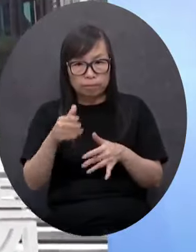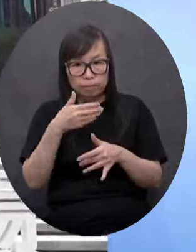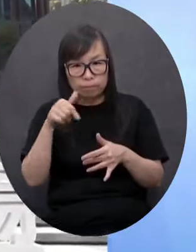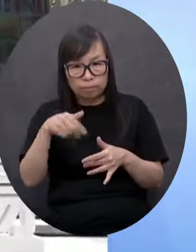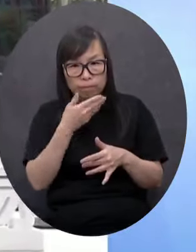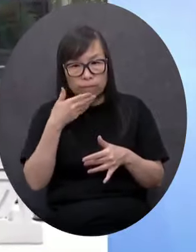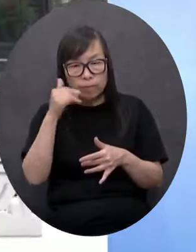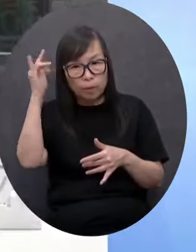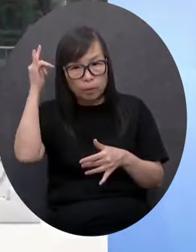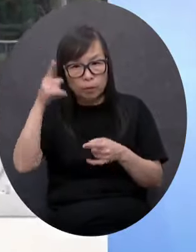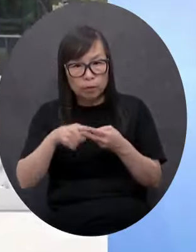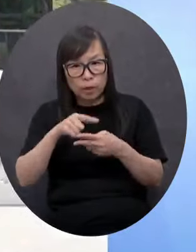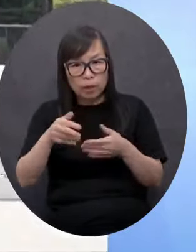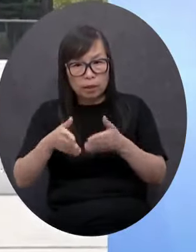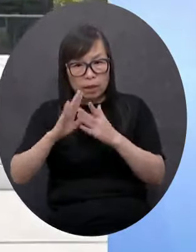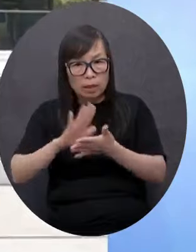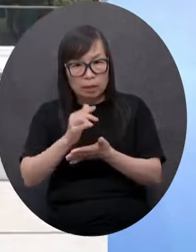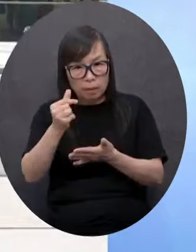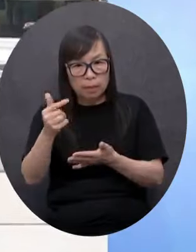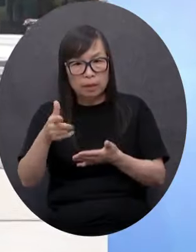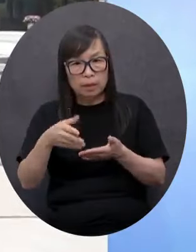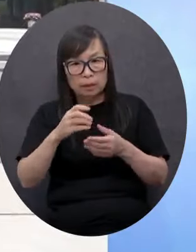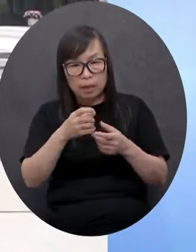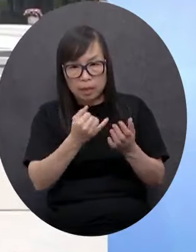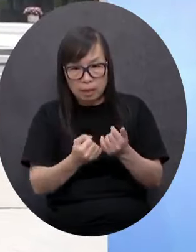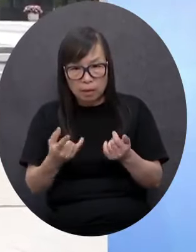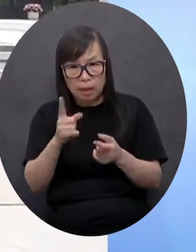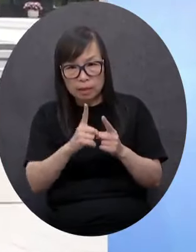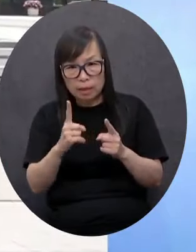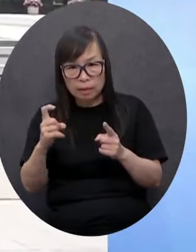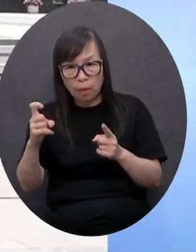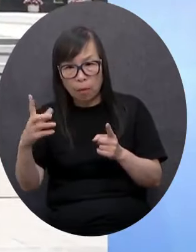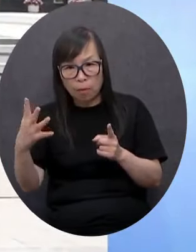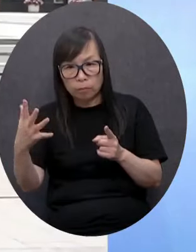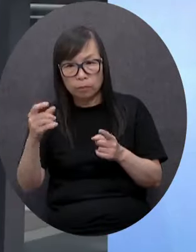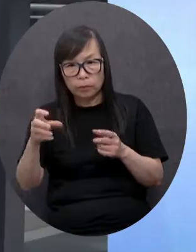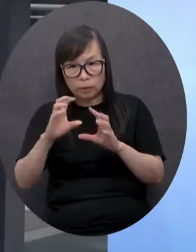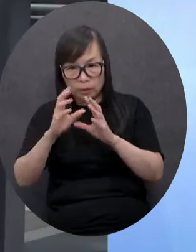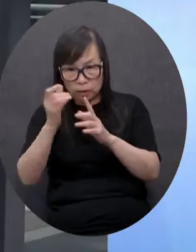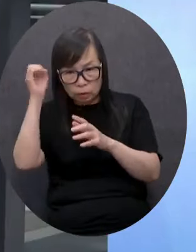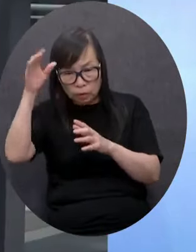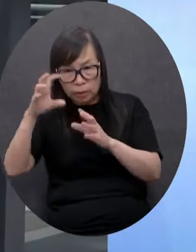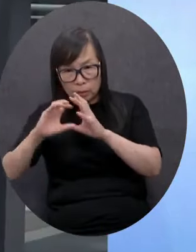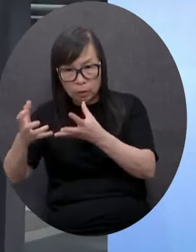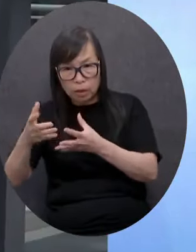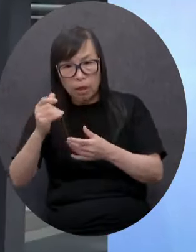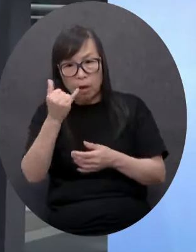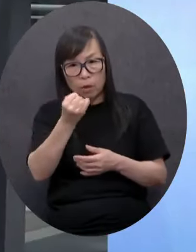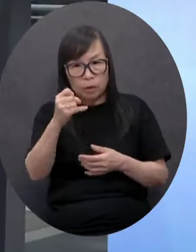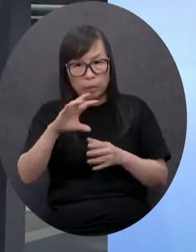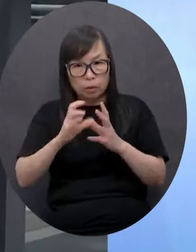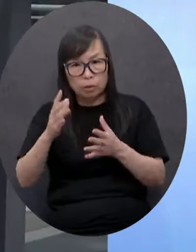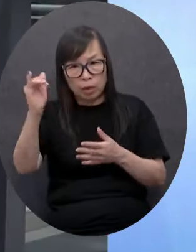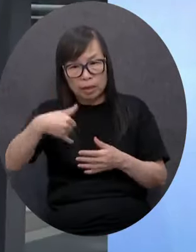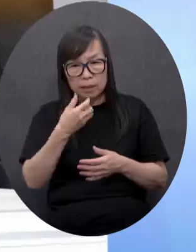工厂成立近十年，已经孵化出1195支创业团队，当中近六成的团队是来